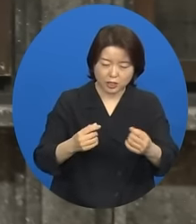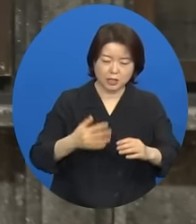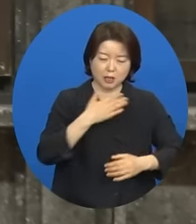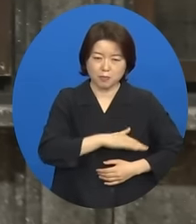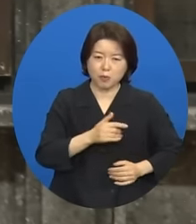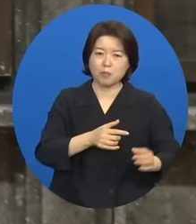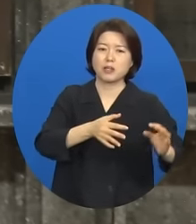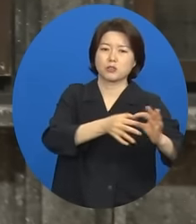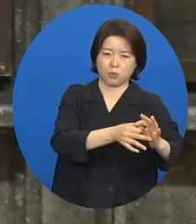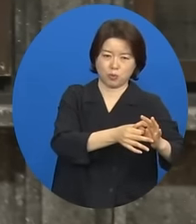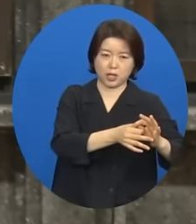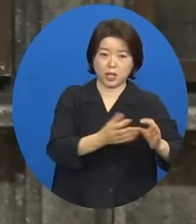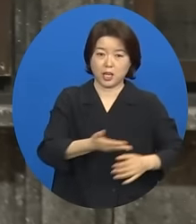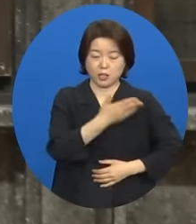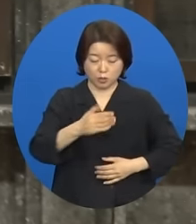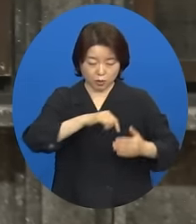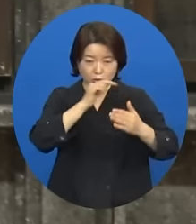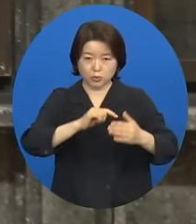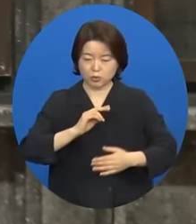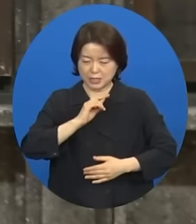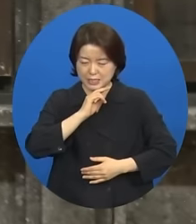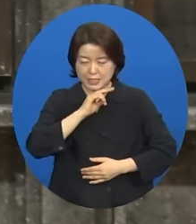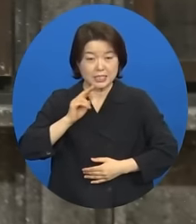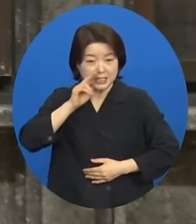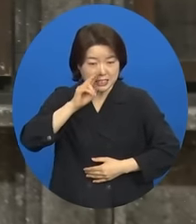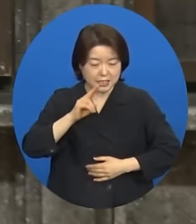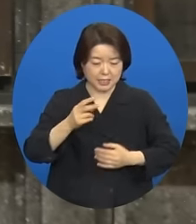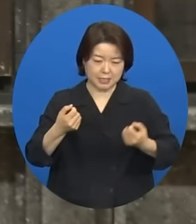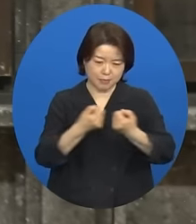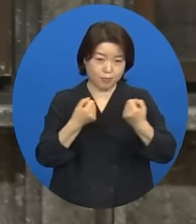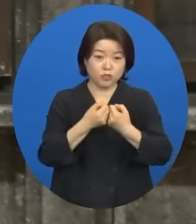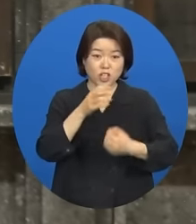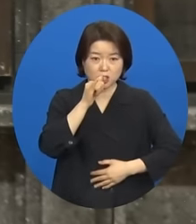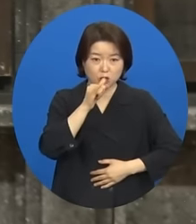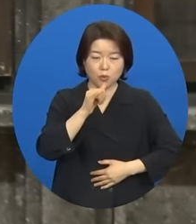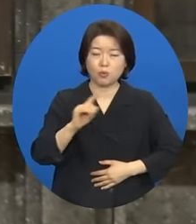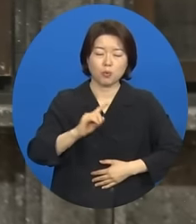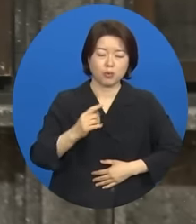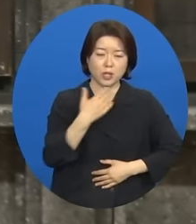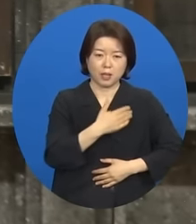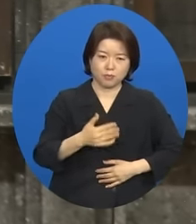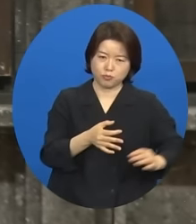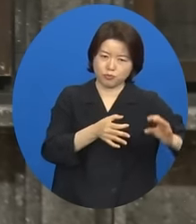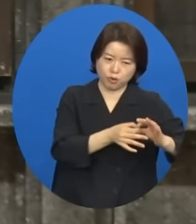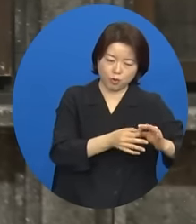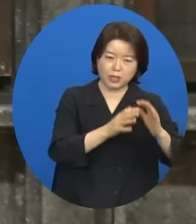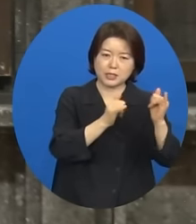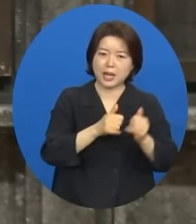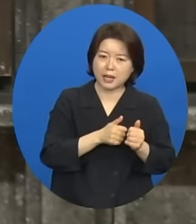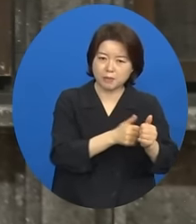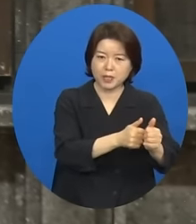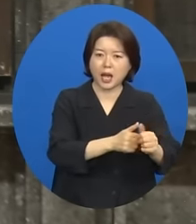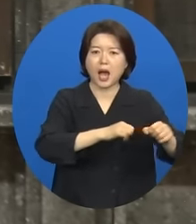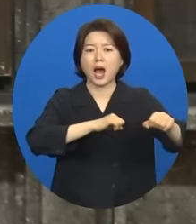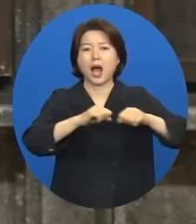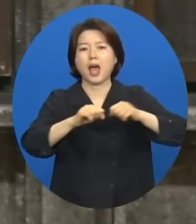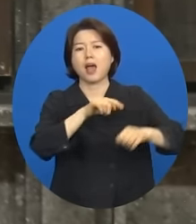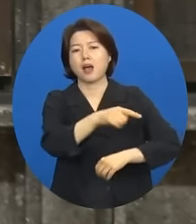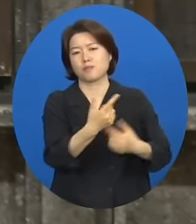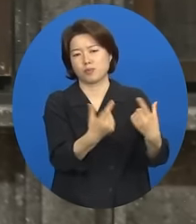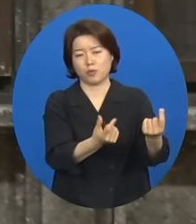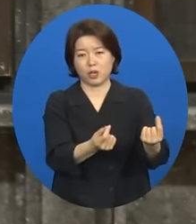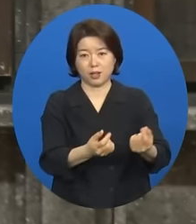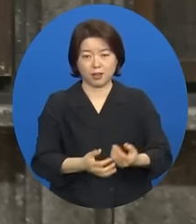자로다. 너희 가운데 시기와 분쟁이 있으니 어찌 육신에 속하여 사람을 따라 행함이 아니리요.